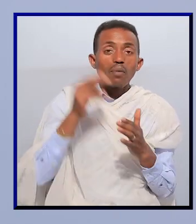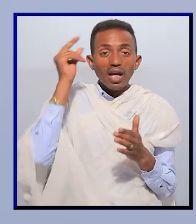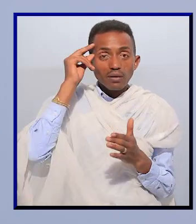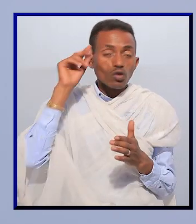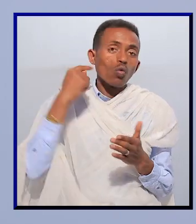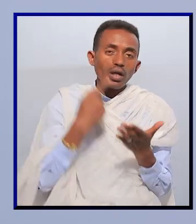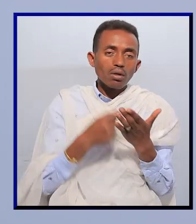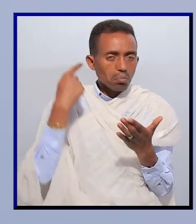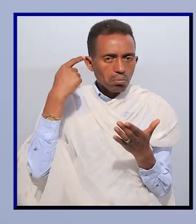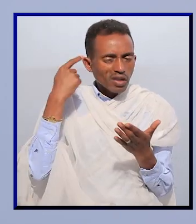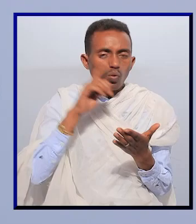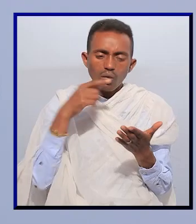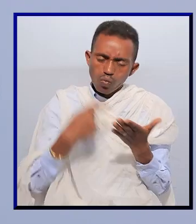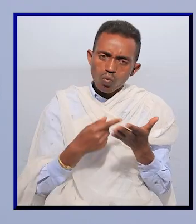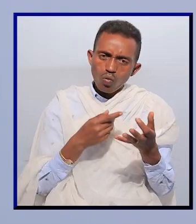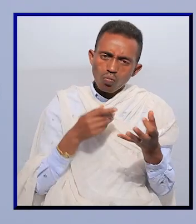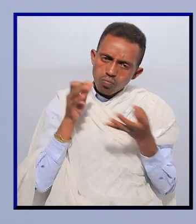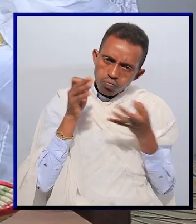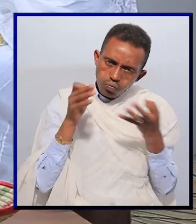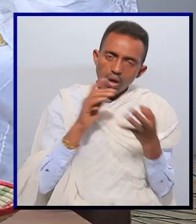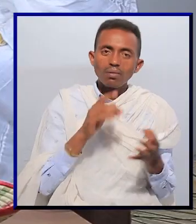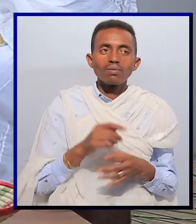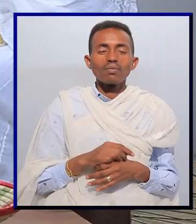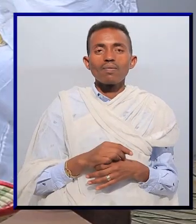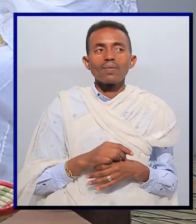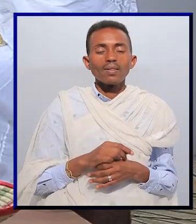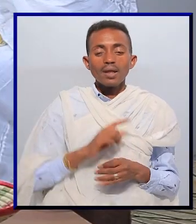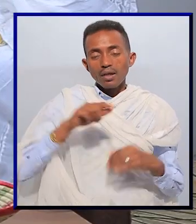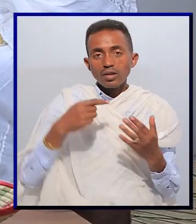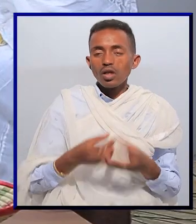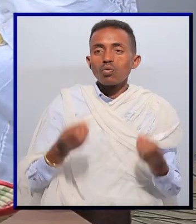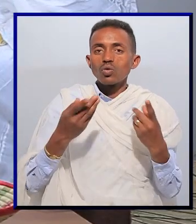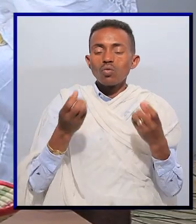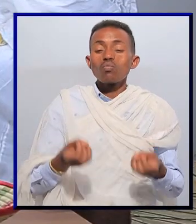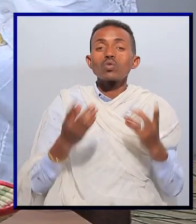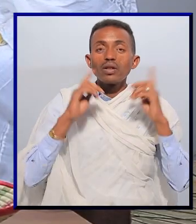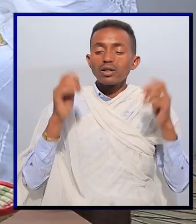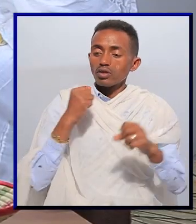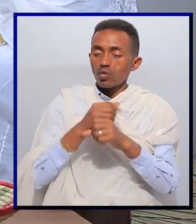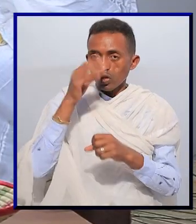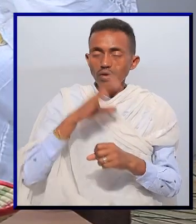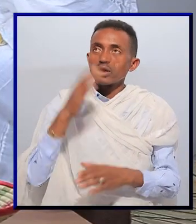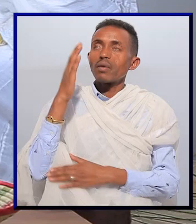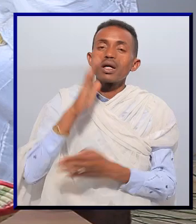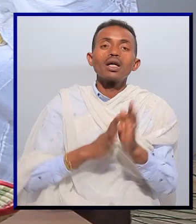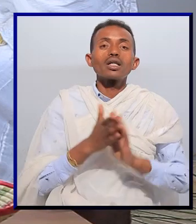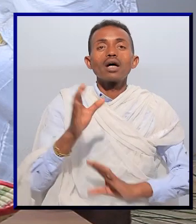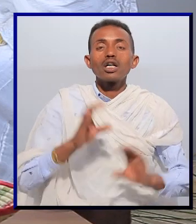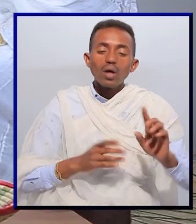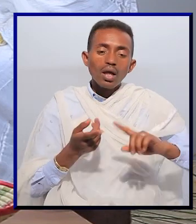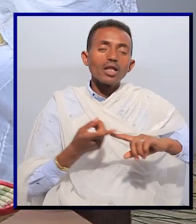የለም 78 ነፍስ አይደል ምን ነው የሱ ተመልሷል ስለዚህ ብዙ ኃጢያት የሰሩ ሰዎችን እግዚአብሔር